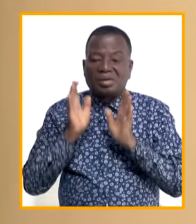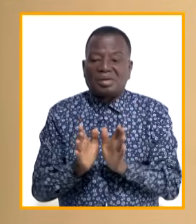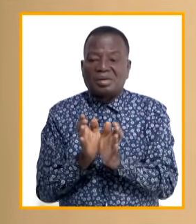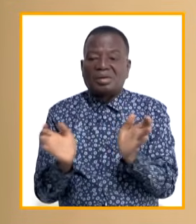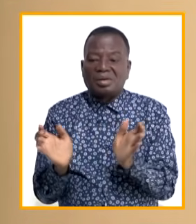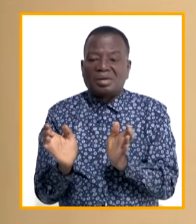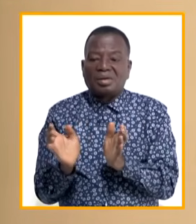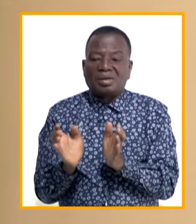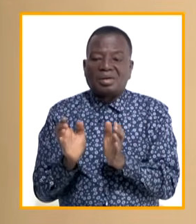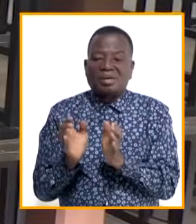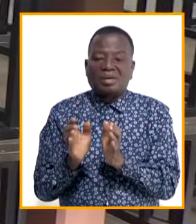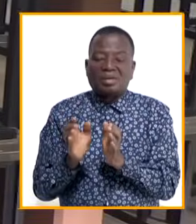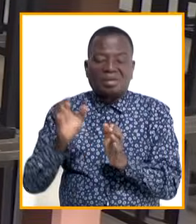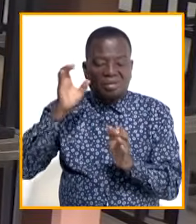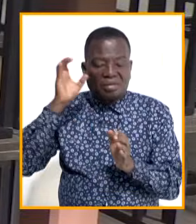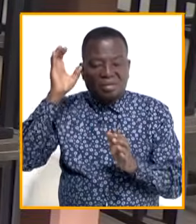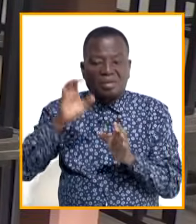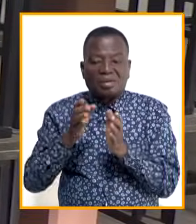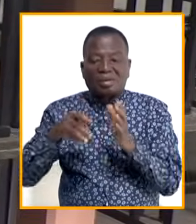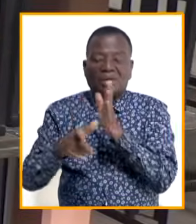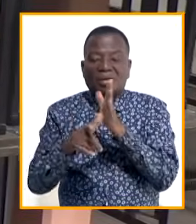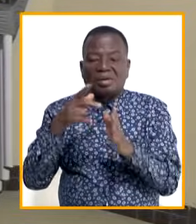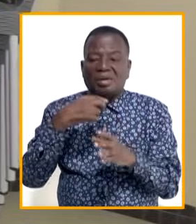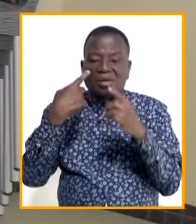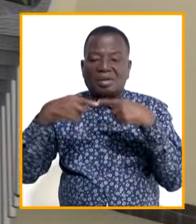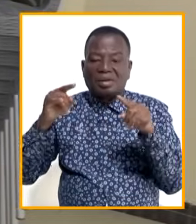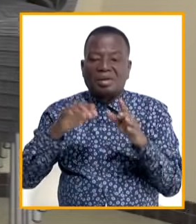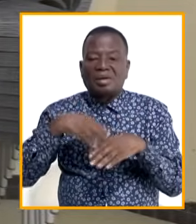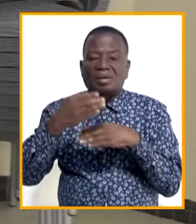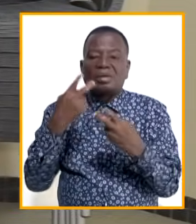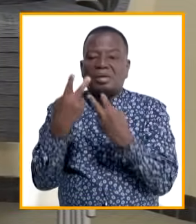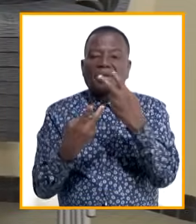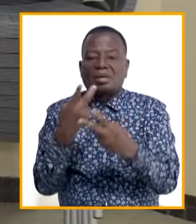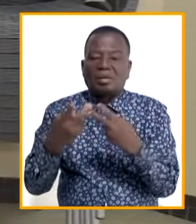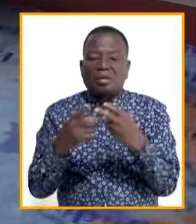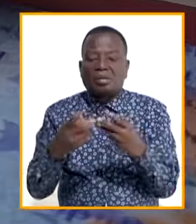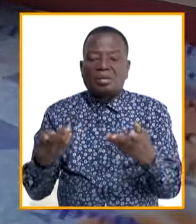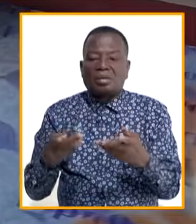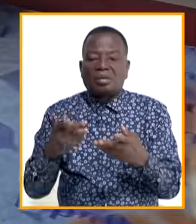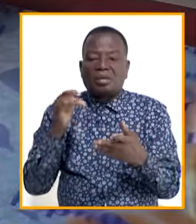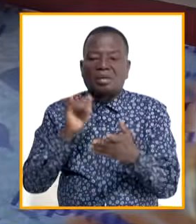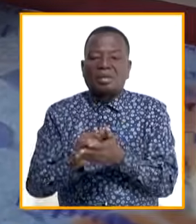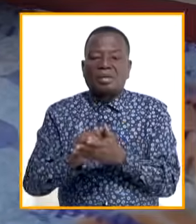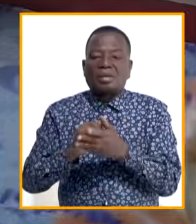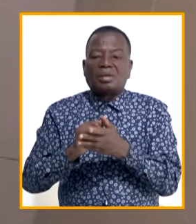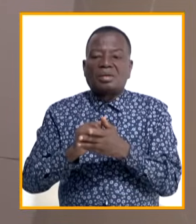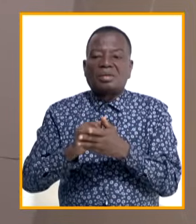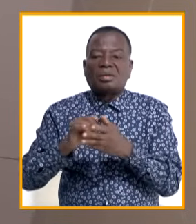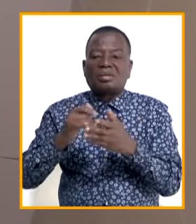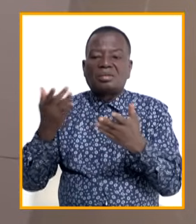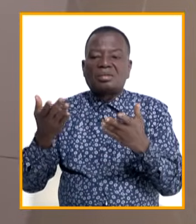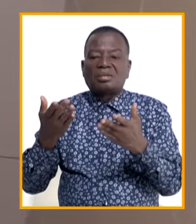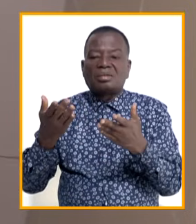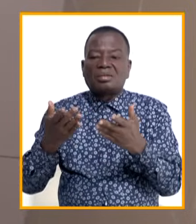de l'Enseignement supérieur et de la Recherche scientifique qui l'a annoncé à l'issue d'une visite terrain. Cette cité fera la promotion du